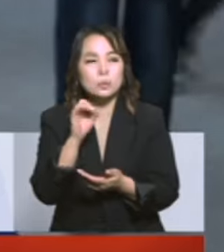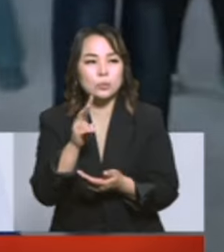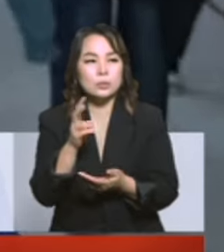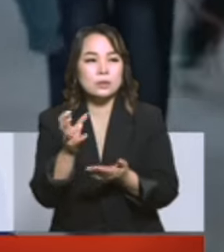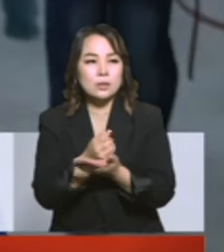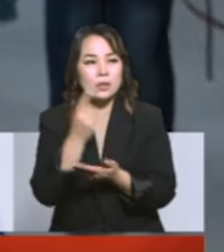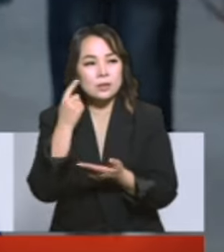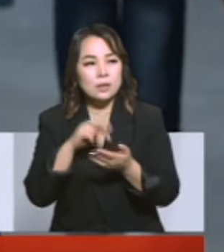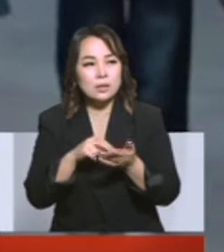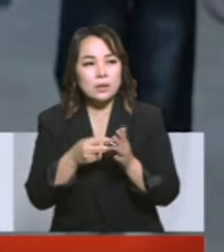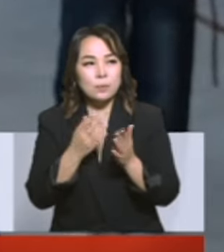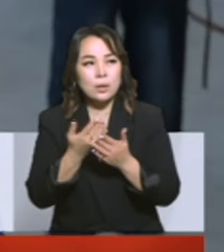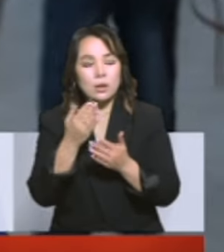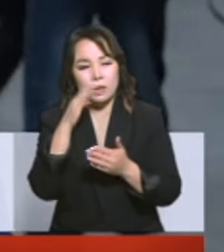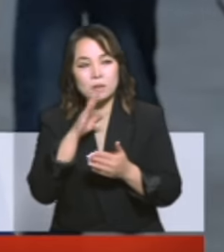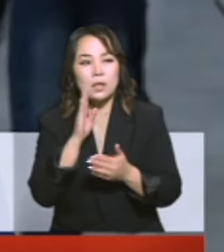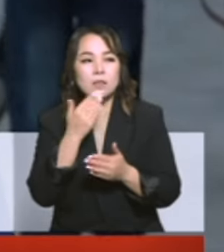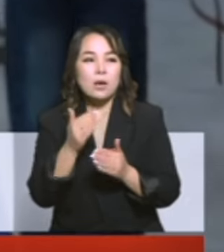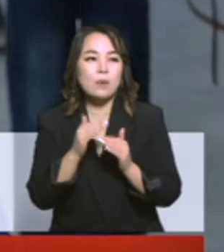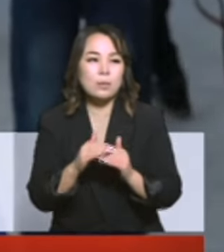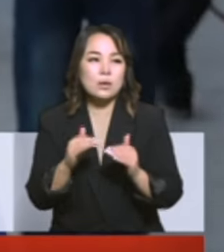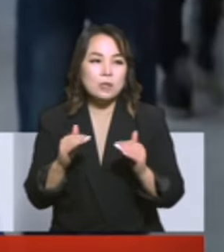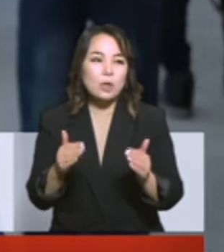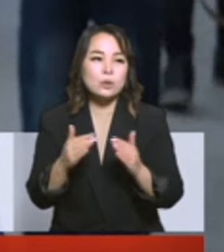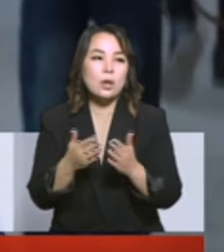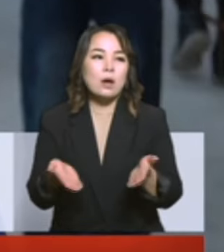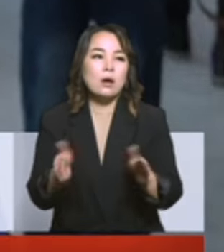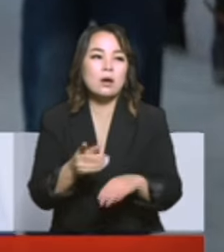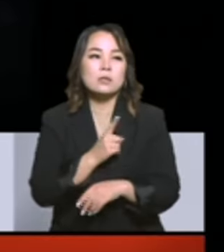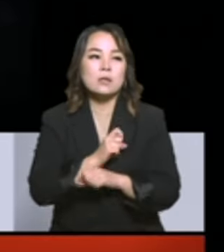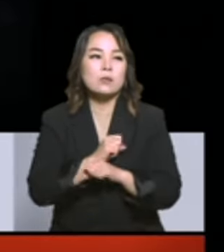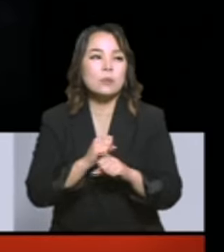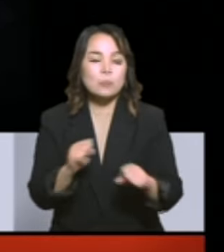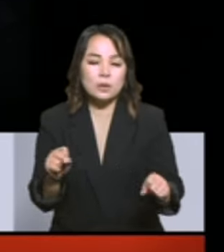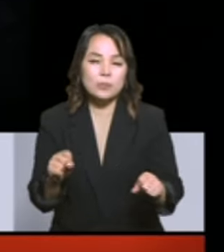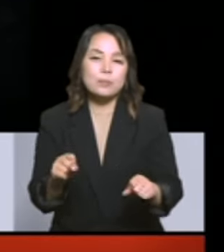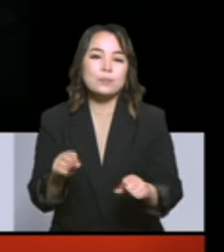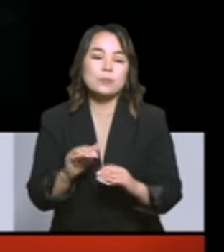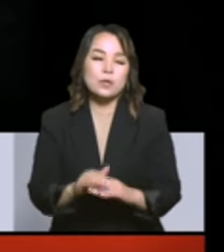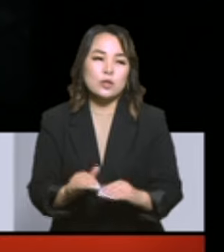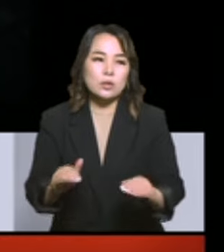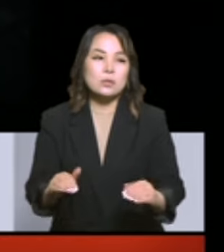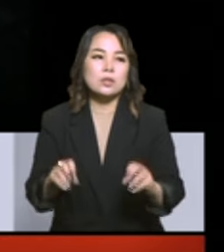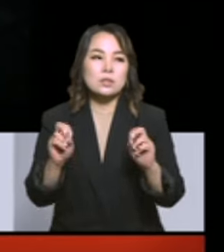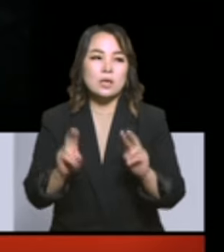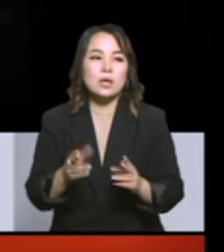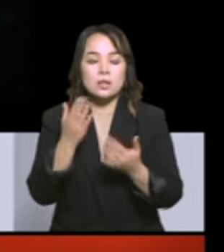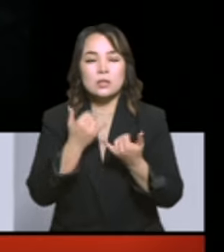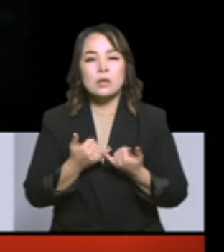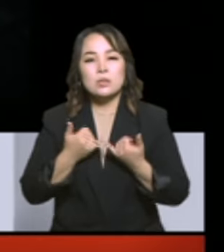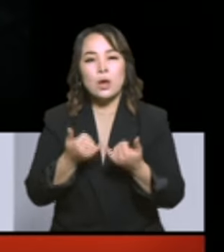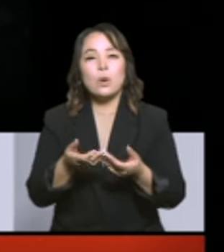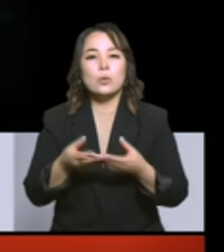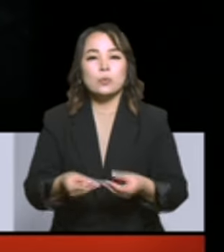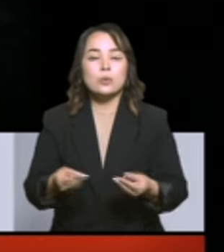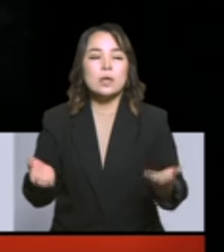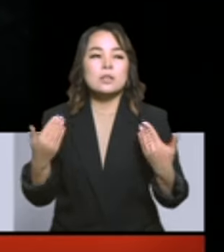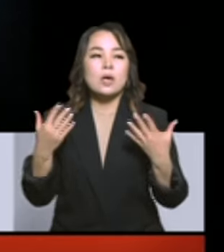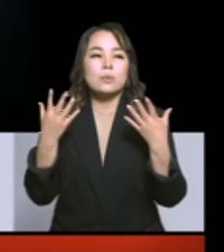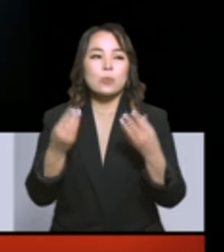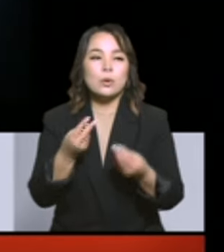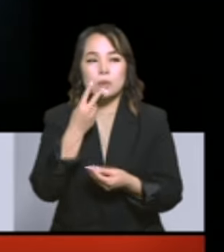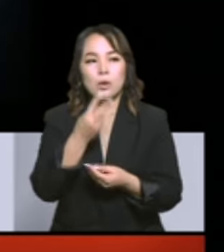де ата-ана баланы үйінде жалғыз қалдырмау керек. Кішкентай көрермендер фильмді көктемгі демалыс кезінде